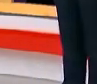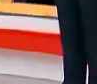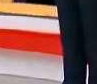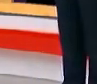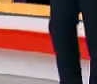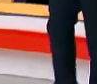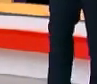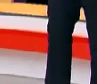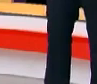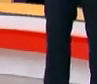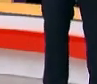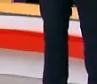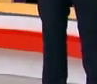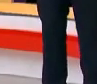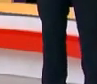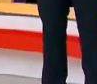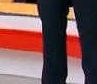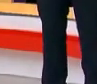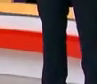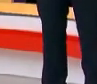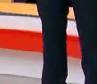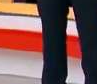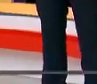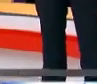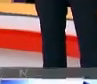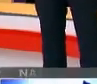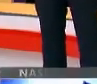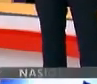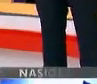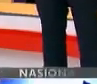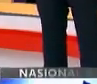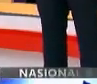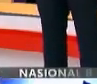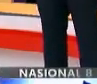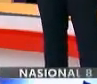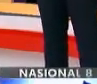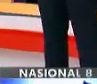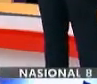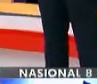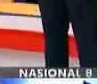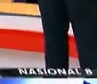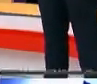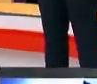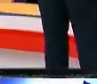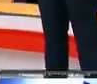Op Suharta tahan 69 pesalah trafik tegar.